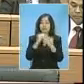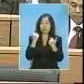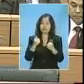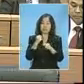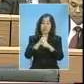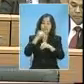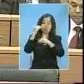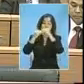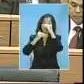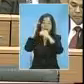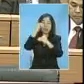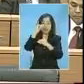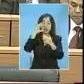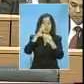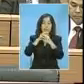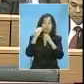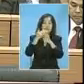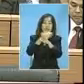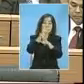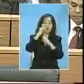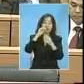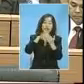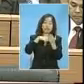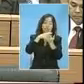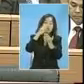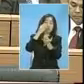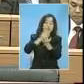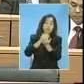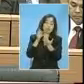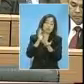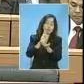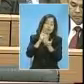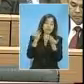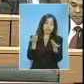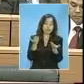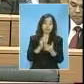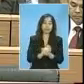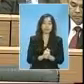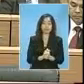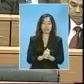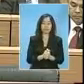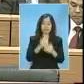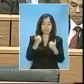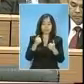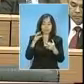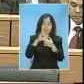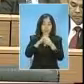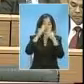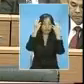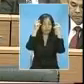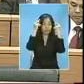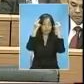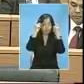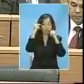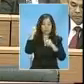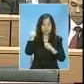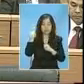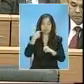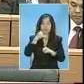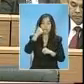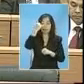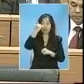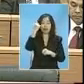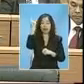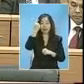เดินหน้าเริ่มโครงการก่อนหน้านี้ก็ต้องมารอคิดดูสิครับขณะท่านนายกรัฐมนตรีไปทัวร์นก